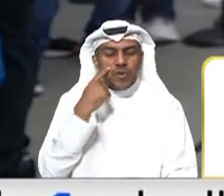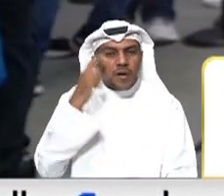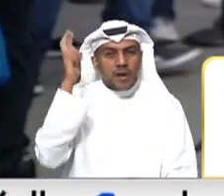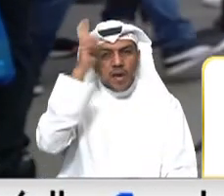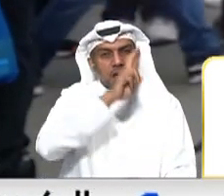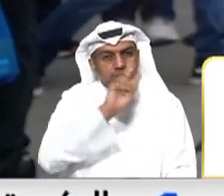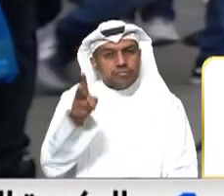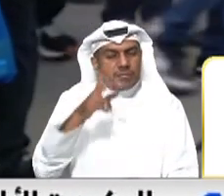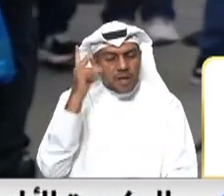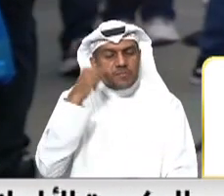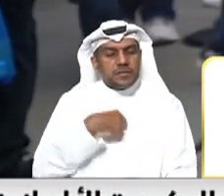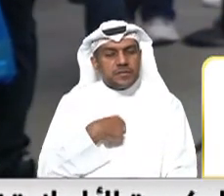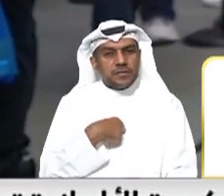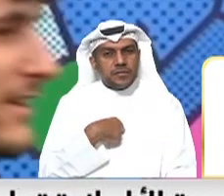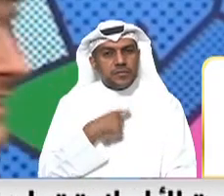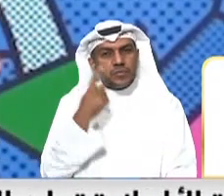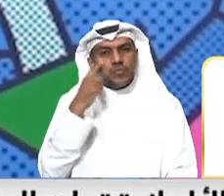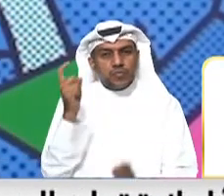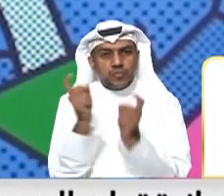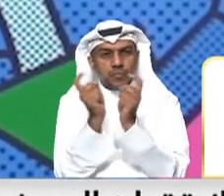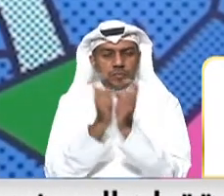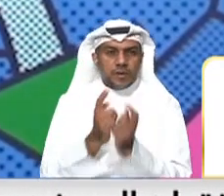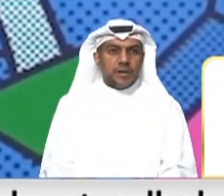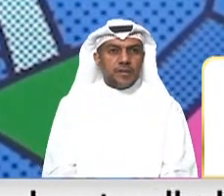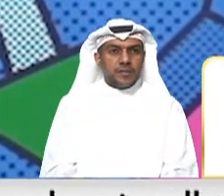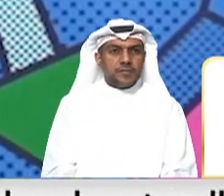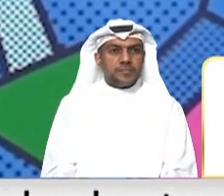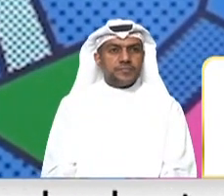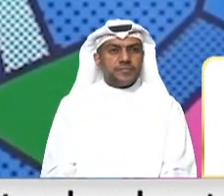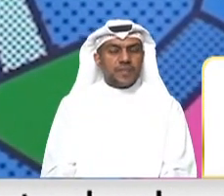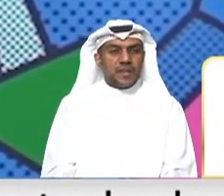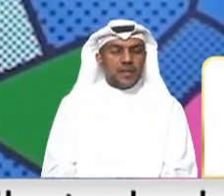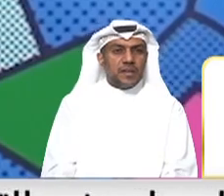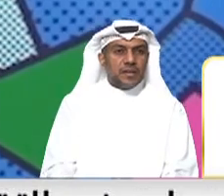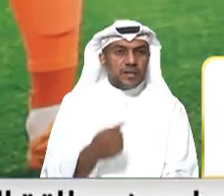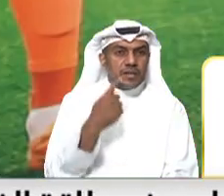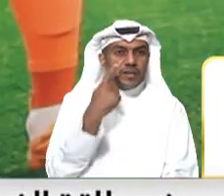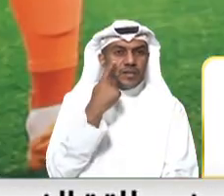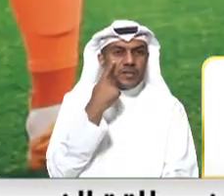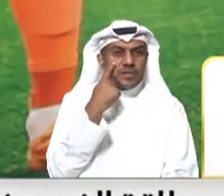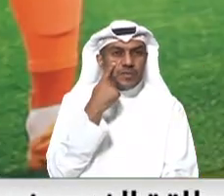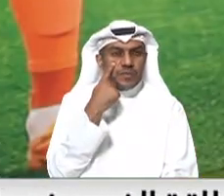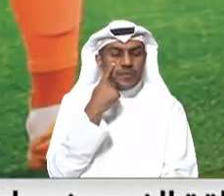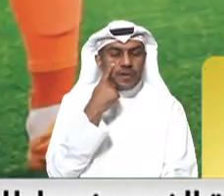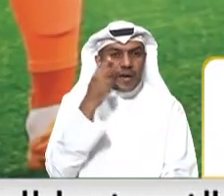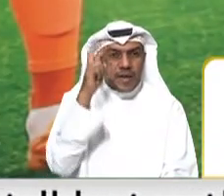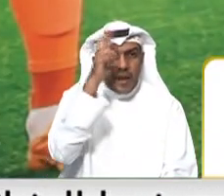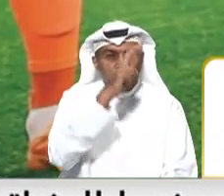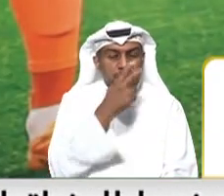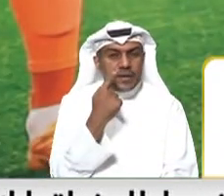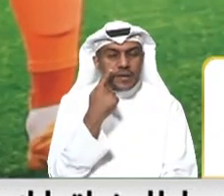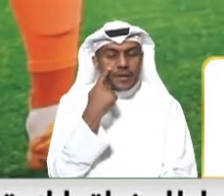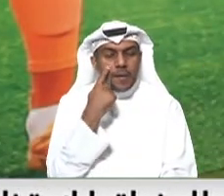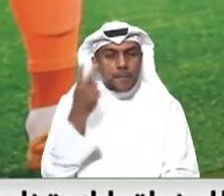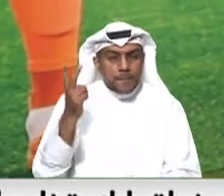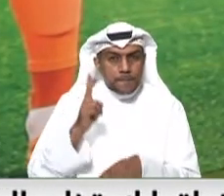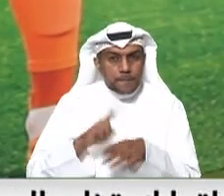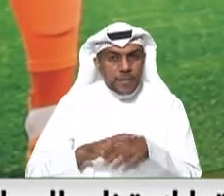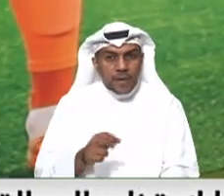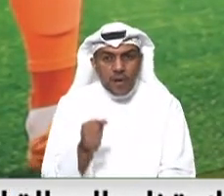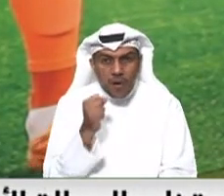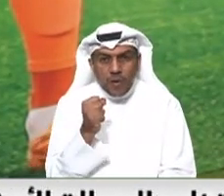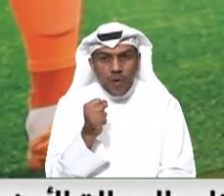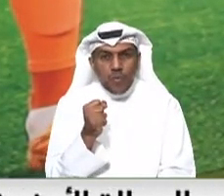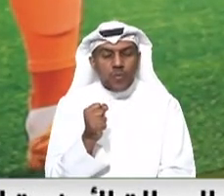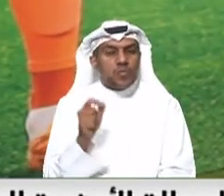مدريد، واليوم سيكون لنا. ساعة ما يتحدث بعدها ما إذا كان ريال مدريد سيضيف بطولة أخرى إلى سجله